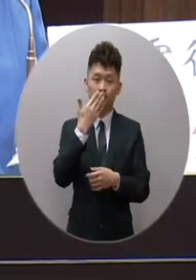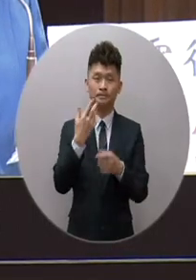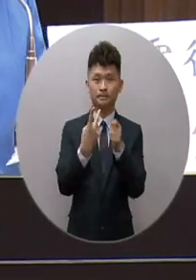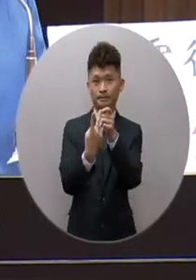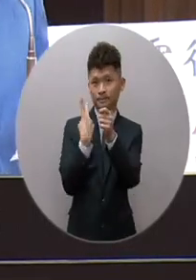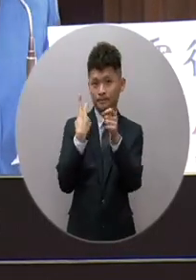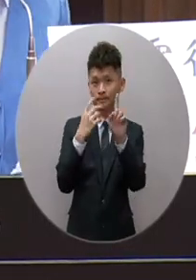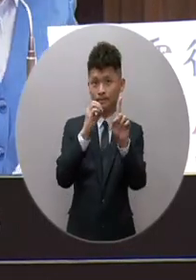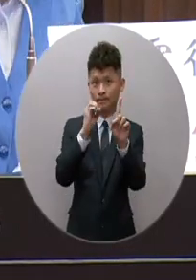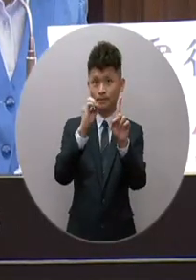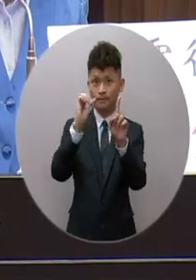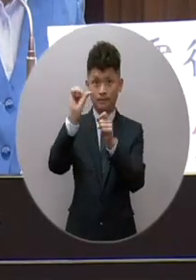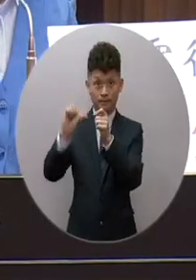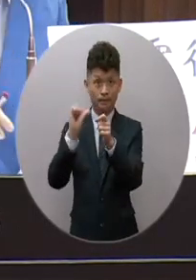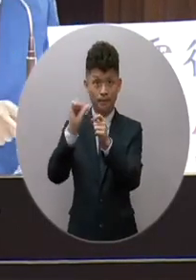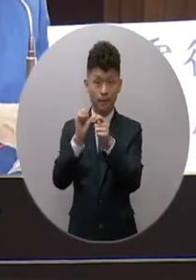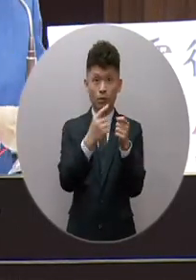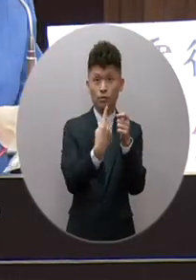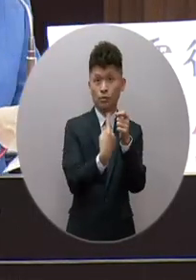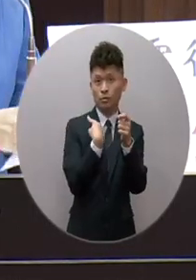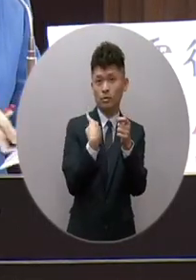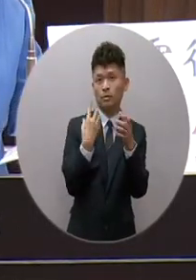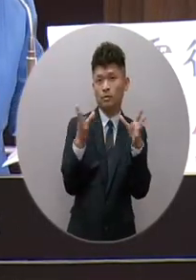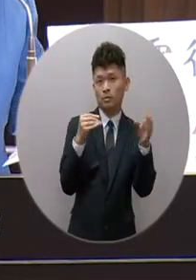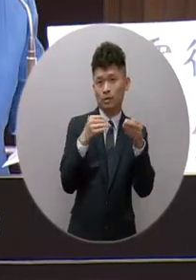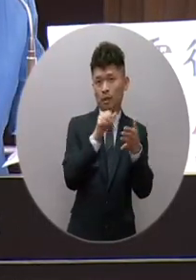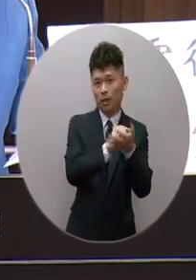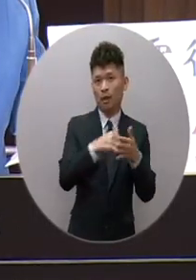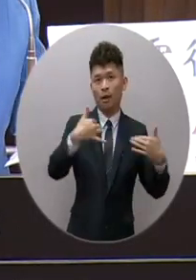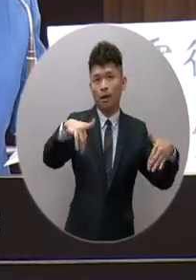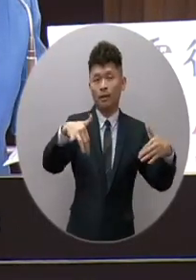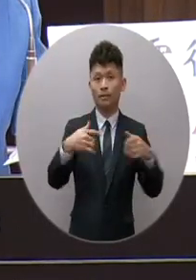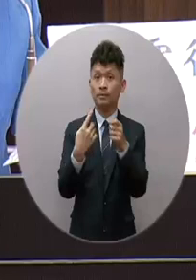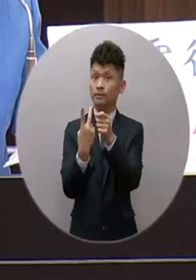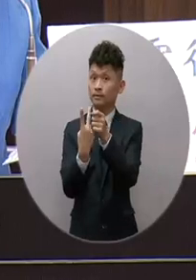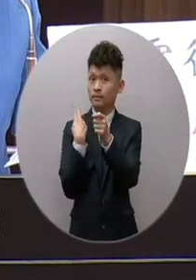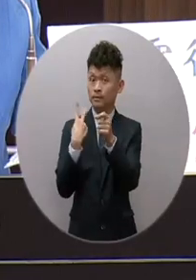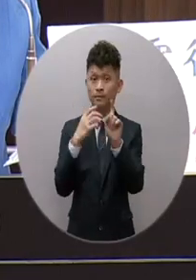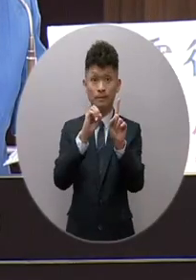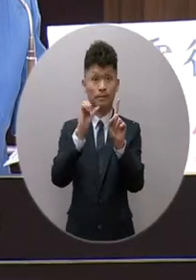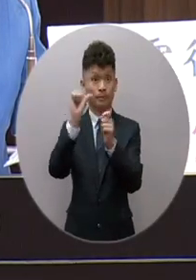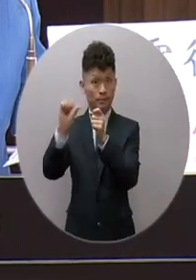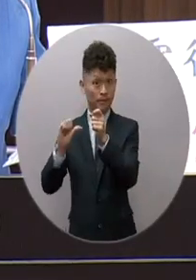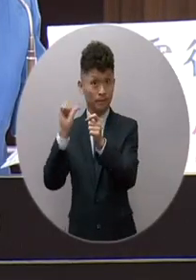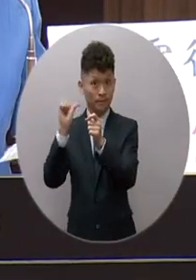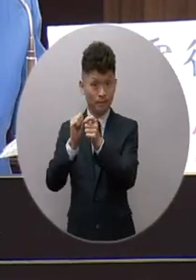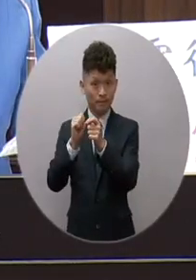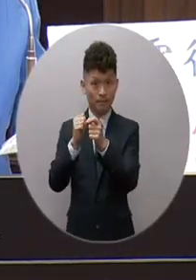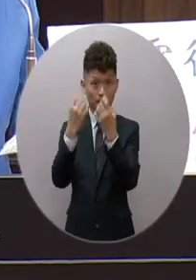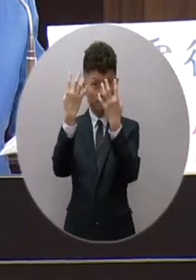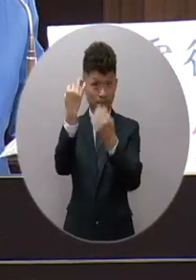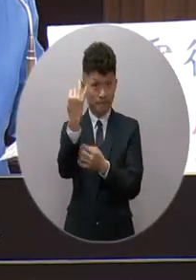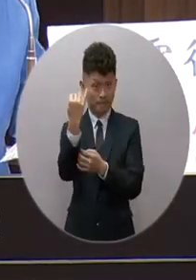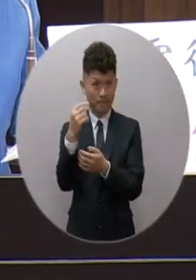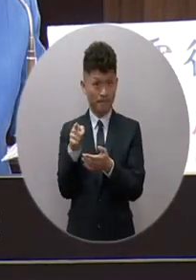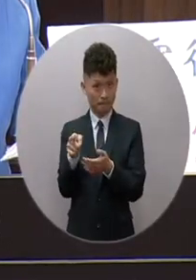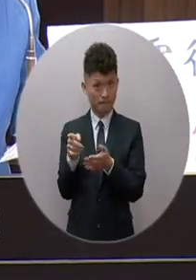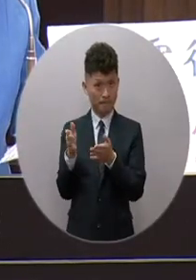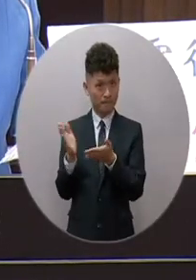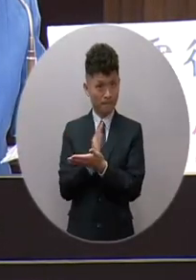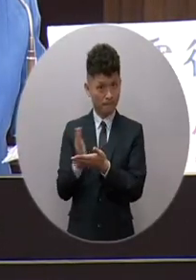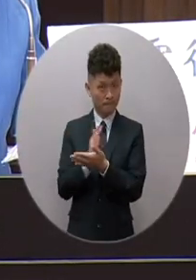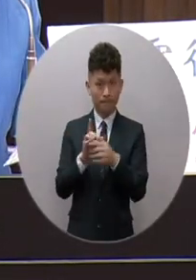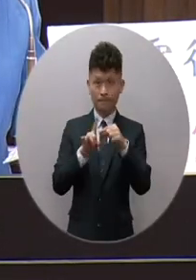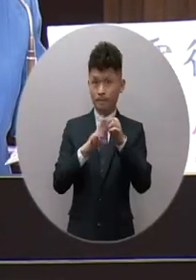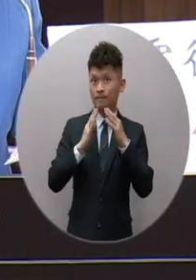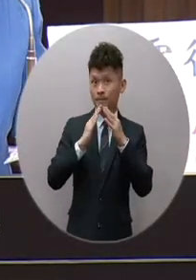前年105年了，因为去年的资料还没统计出来哈。以前年105年来讲，我们